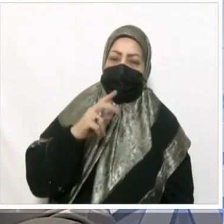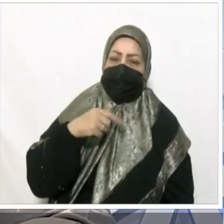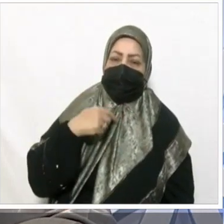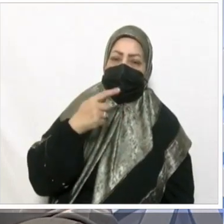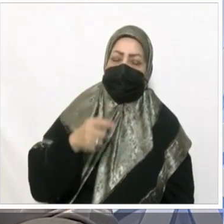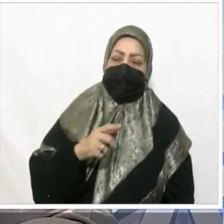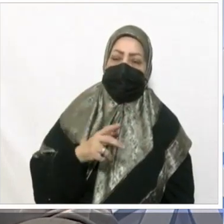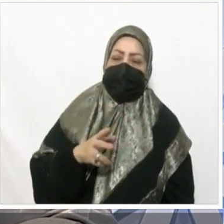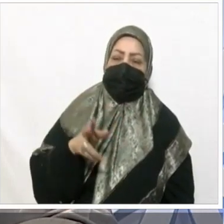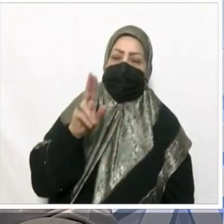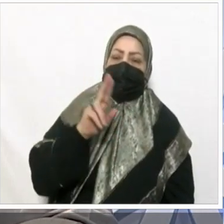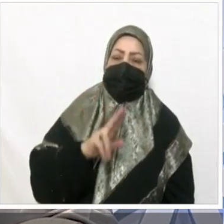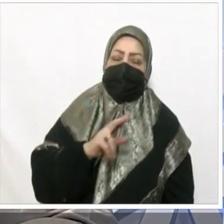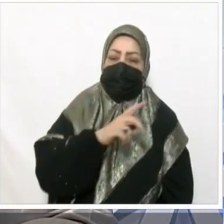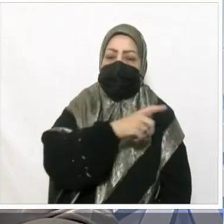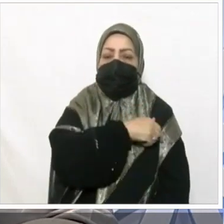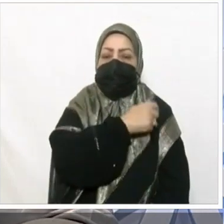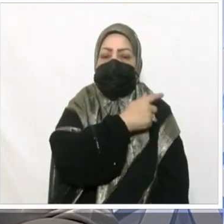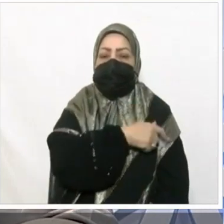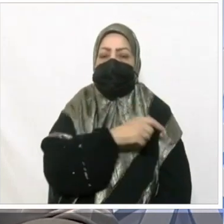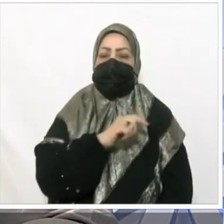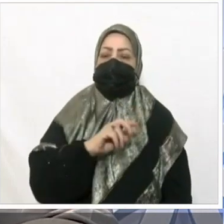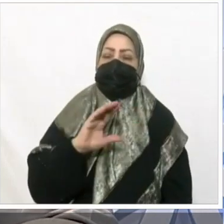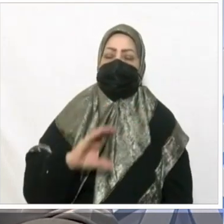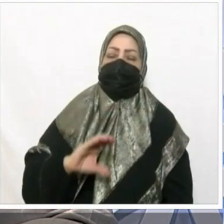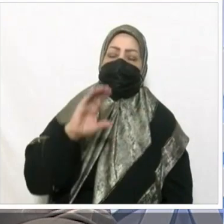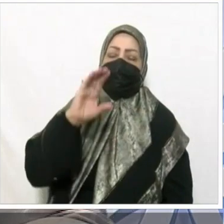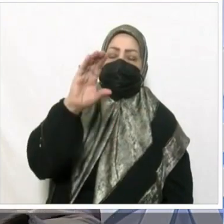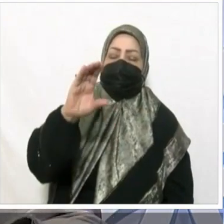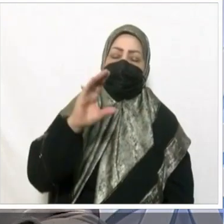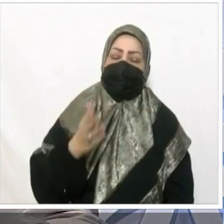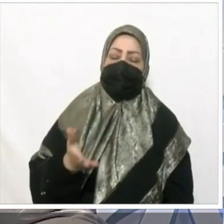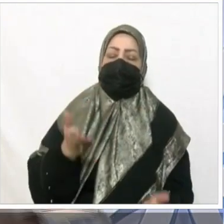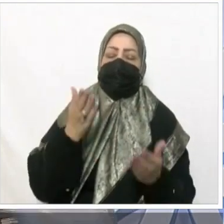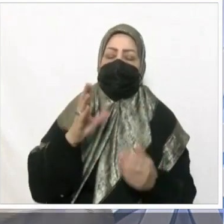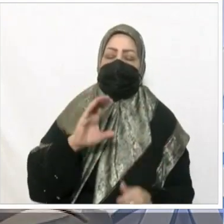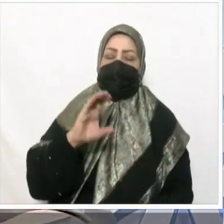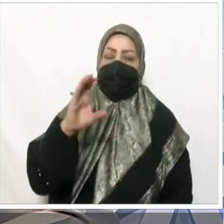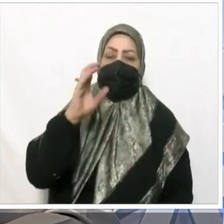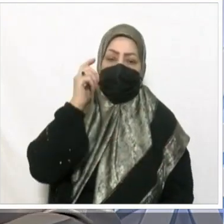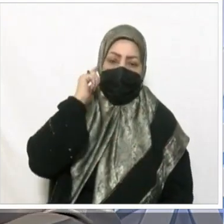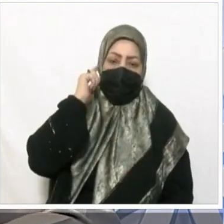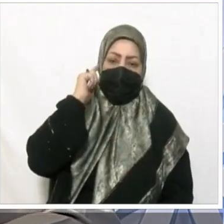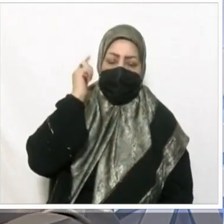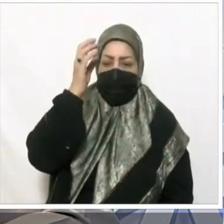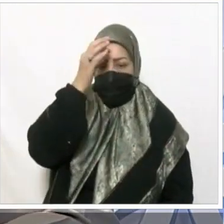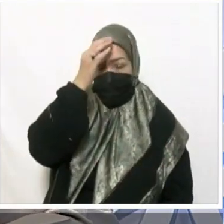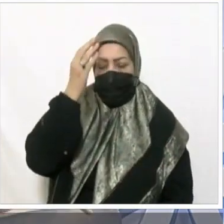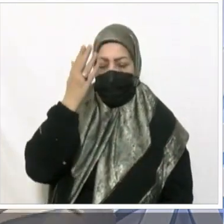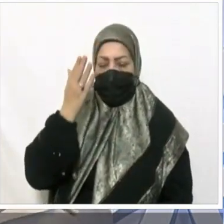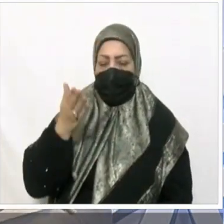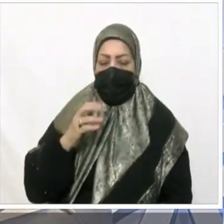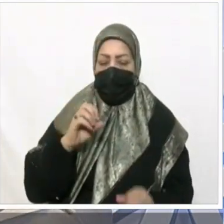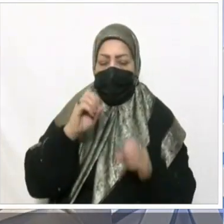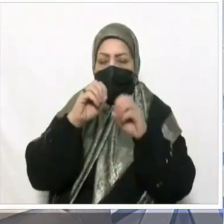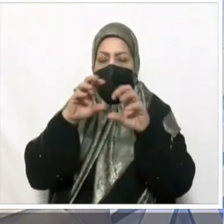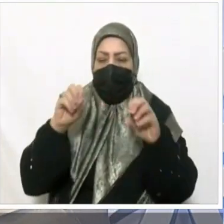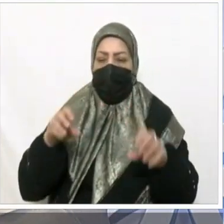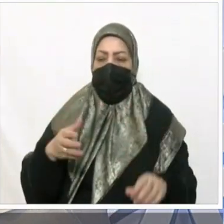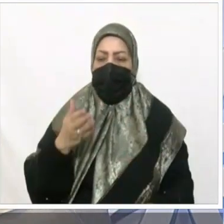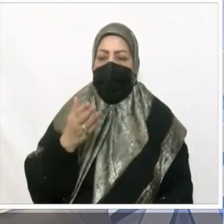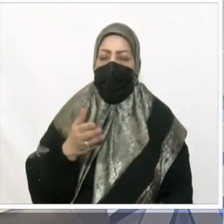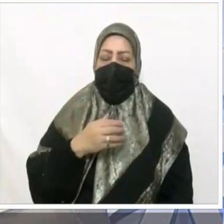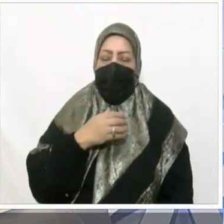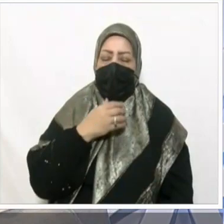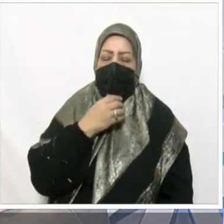انت العلماء درتا ربي يحفظكم باذن الله ربي يسهلكم الدين والعلم ان شاء الله وياكم جماعه بارك فيك يا شيخ عصام